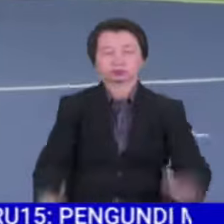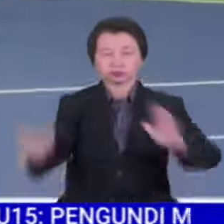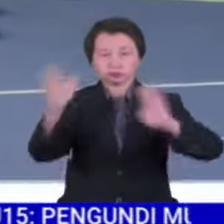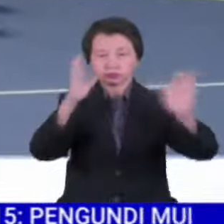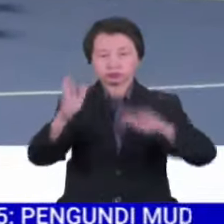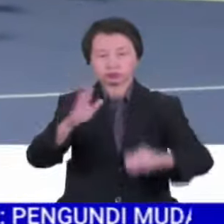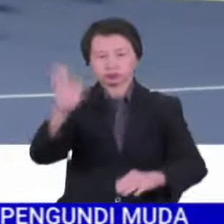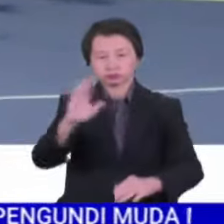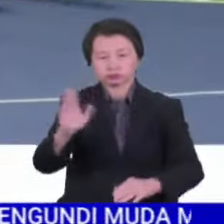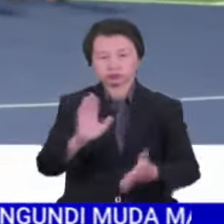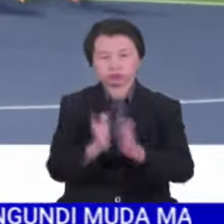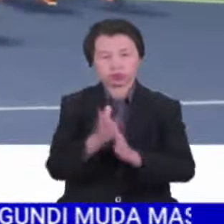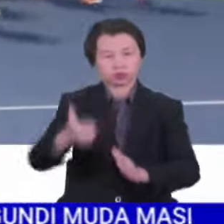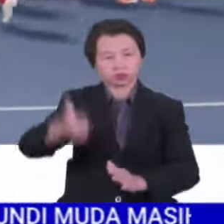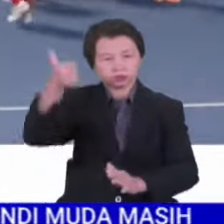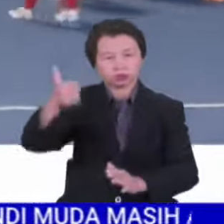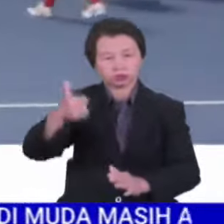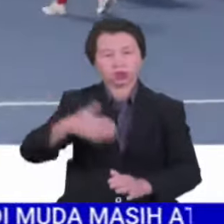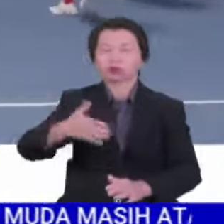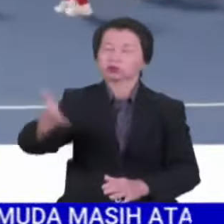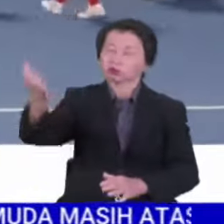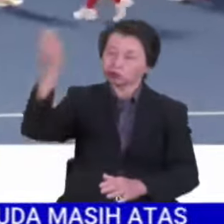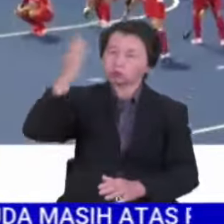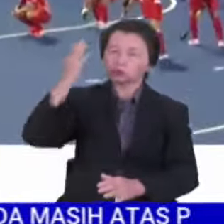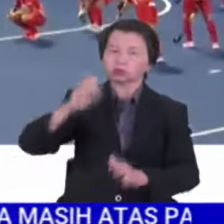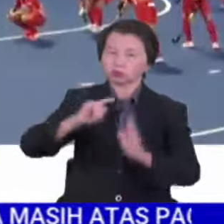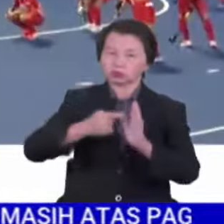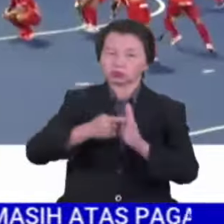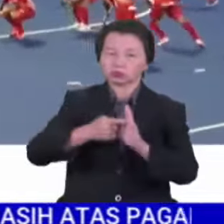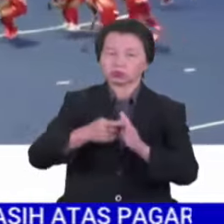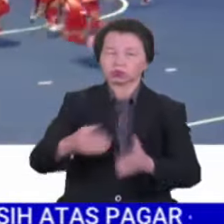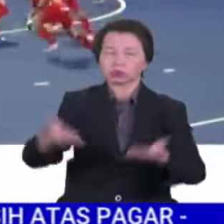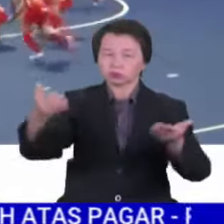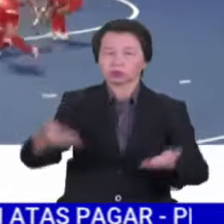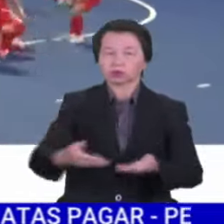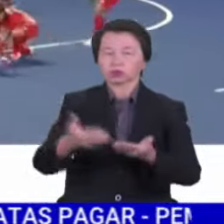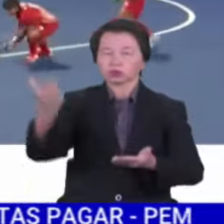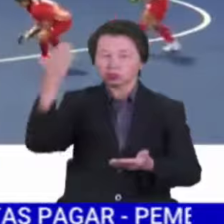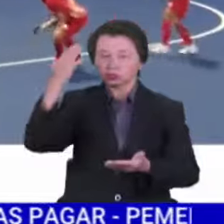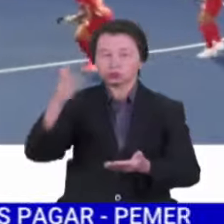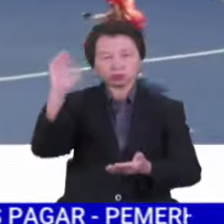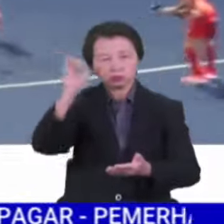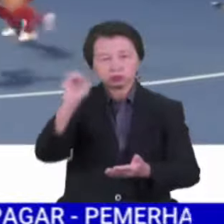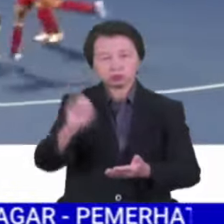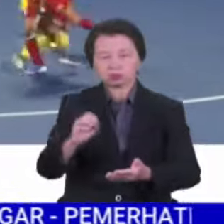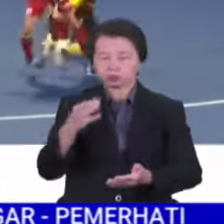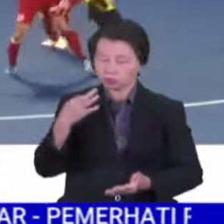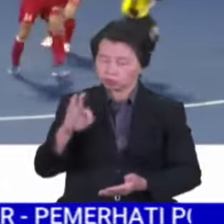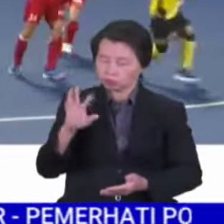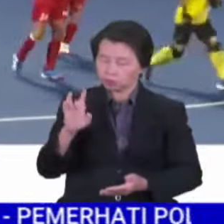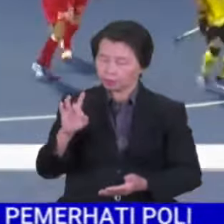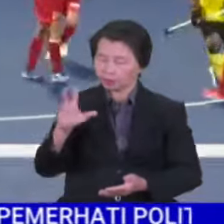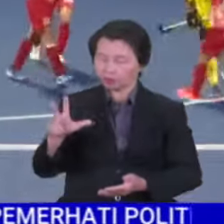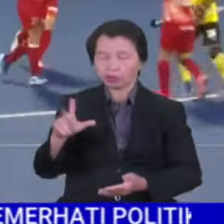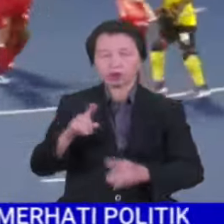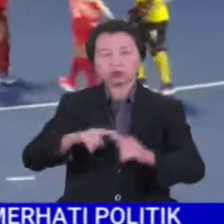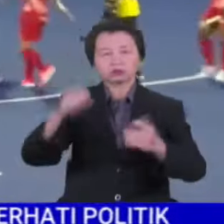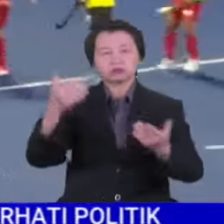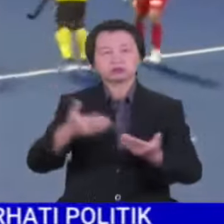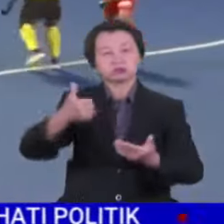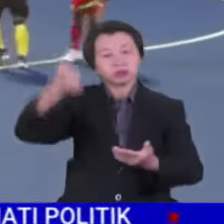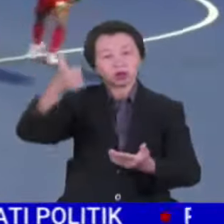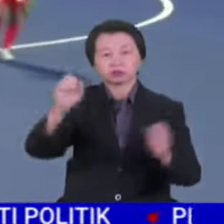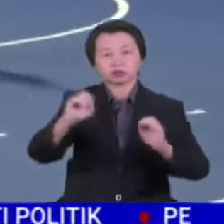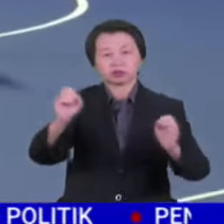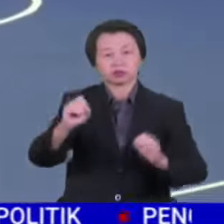Malaysia tidak pernah muncul juara sejak kejohanan berprestij itu mula diperkenalkan pada 1983, dengan